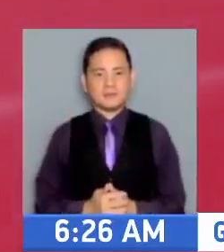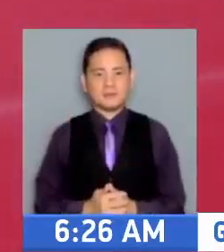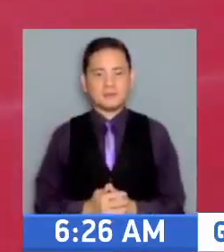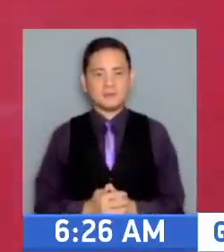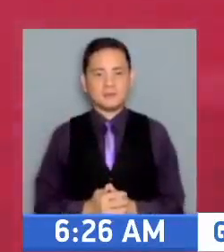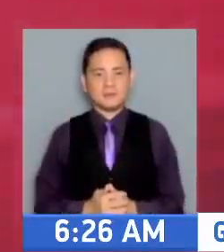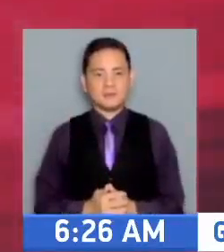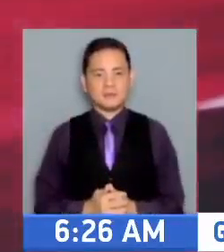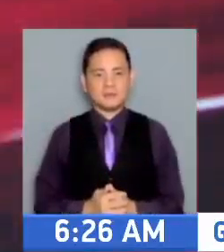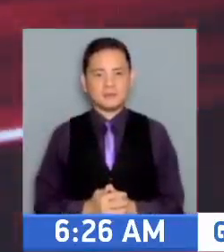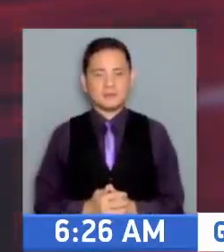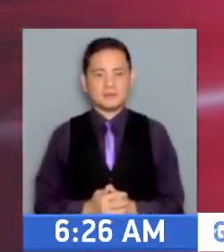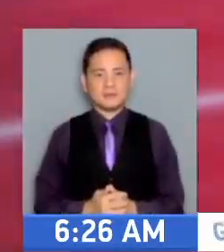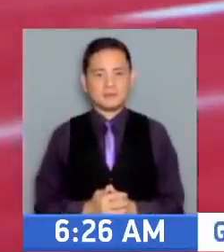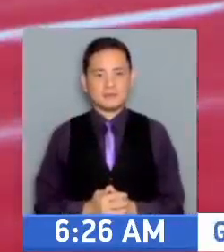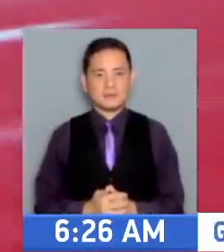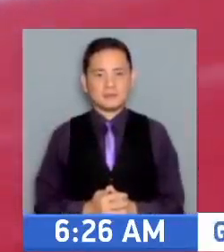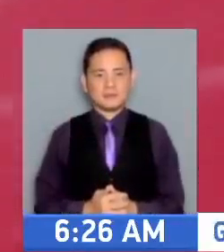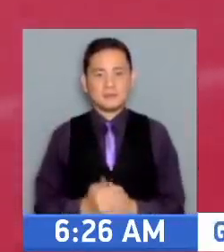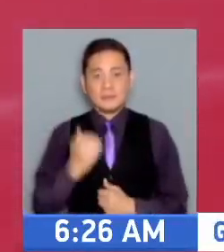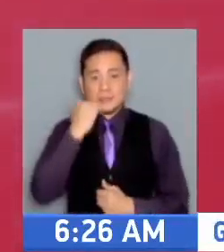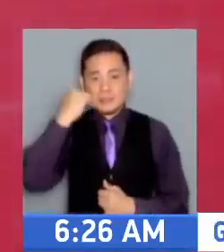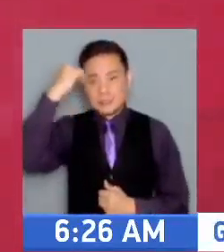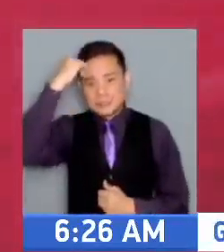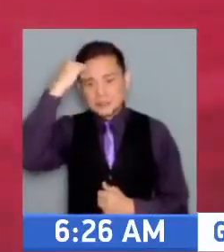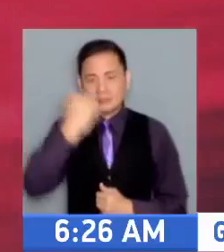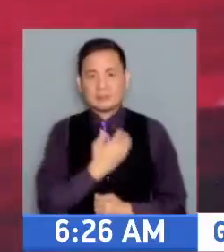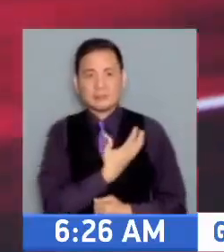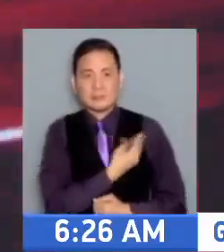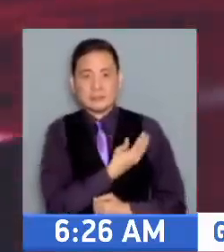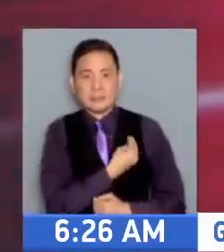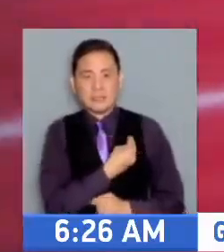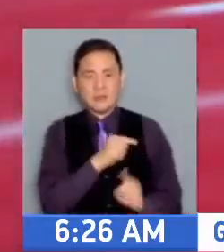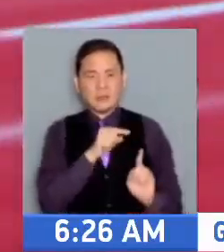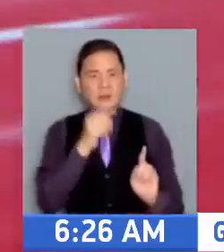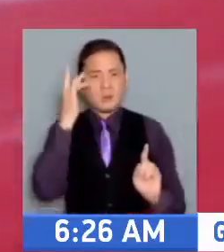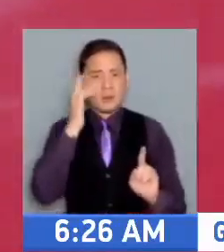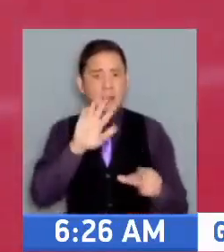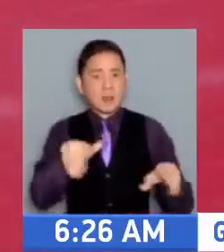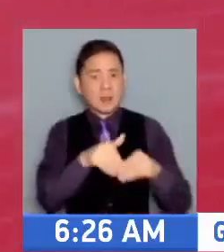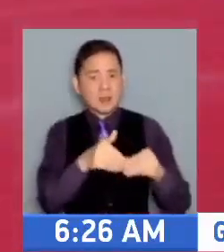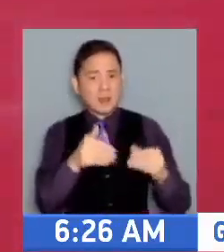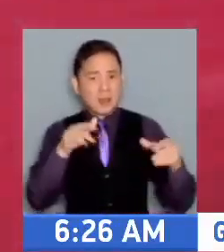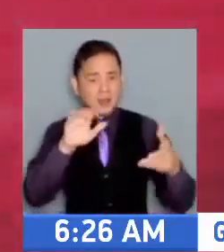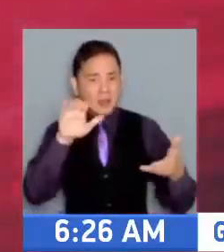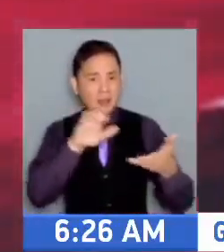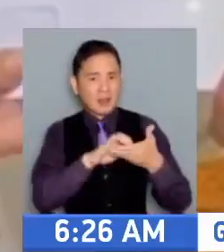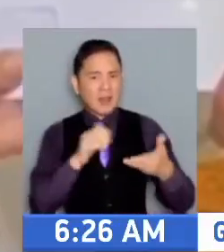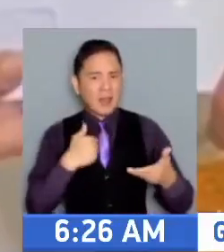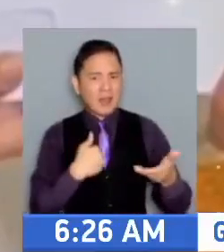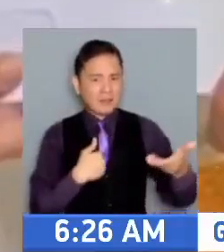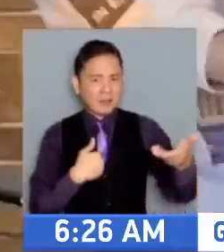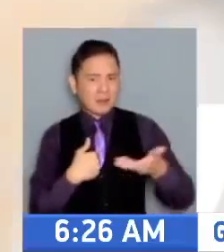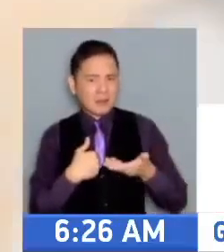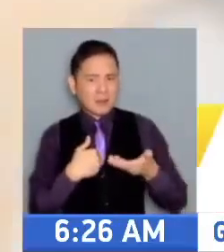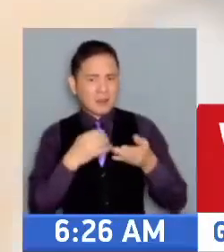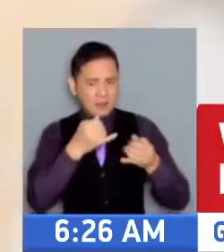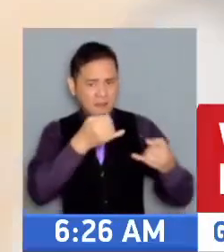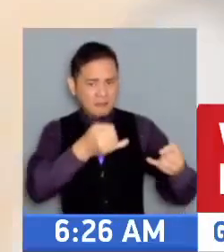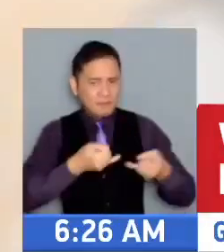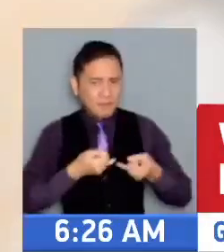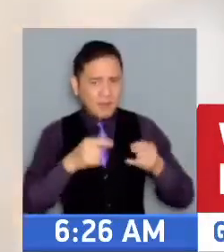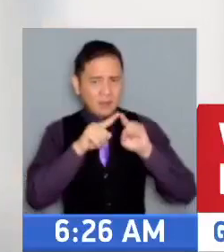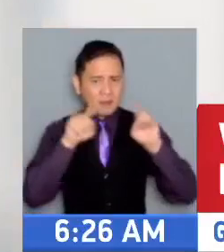Kinabahan ang ilang ninong at ninang na isa ikakasal dahil sa kanilang natanggap na wedding invitation. Patila isang disconnection notice kasi